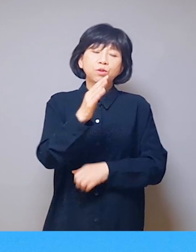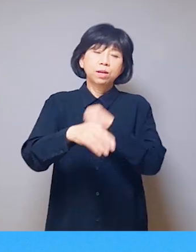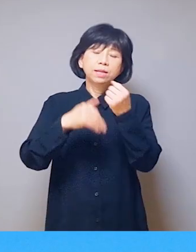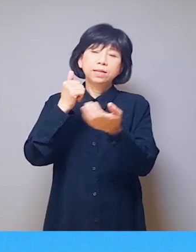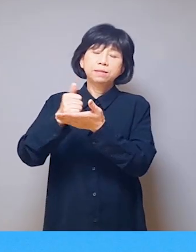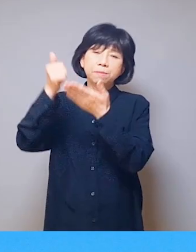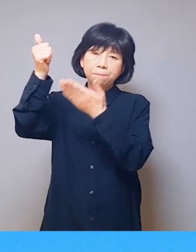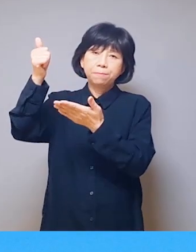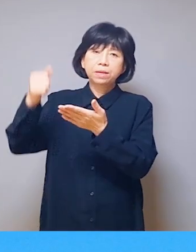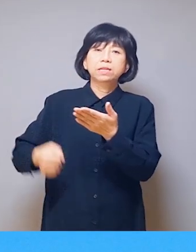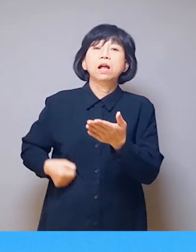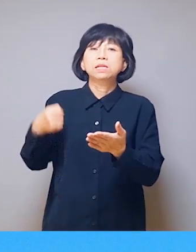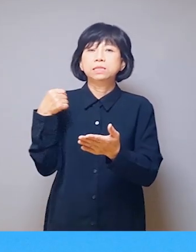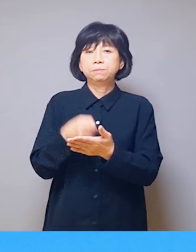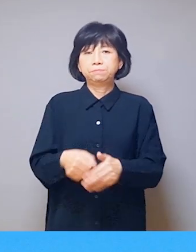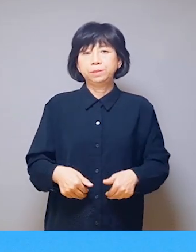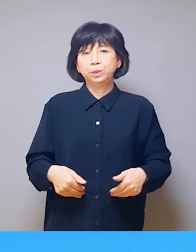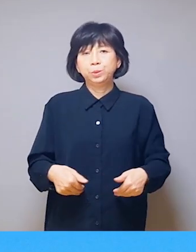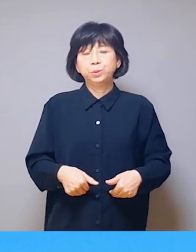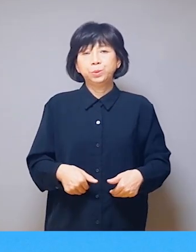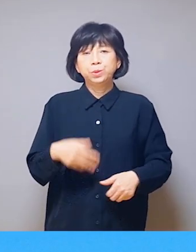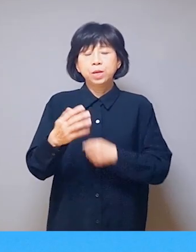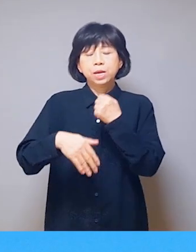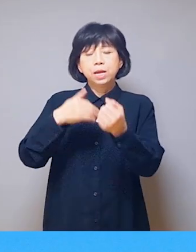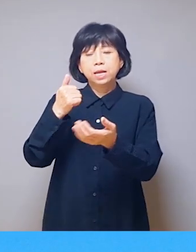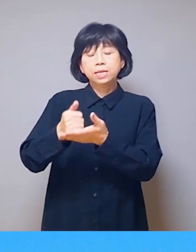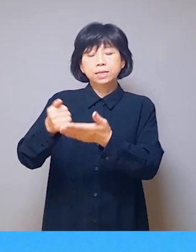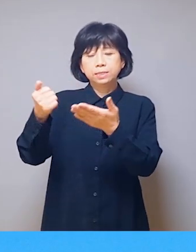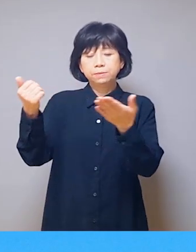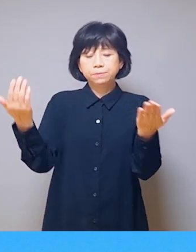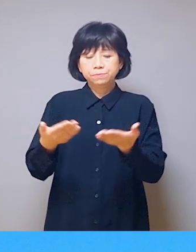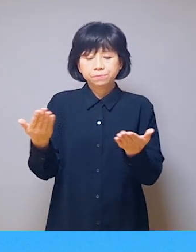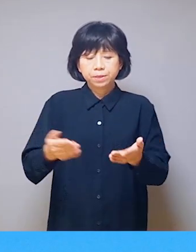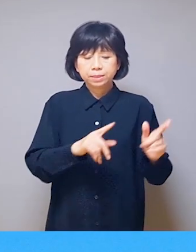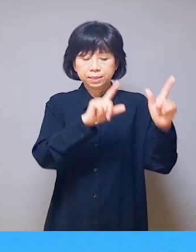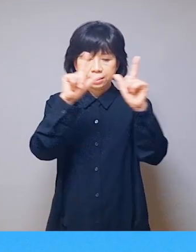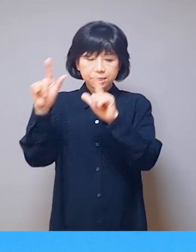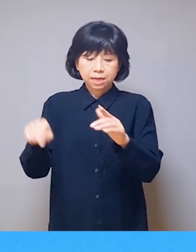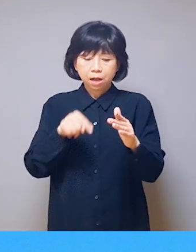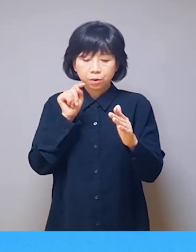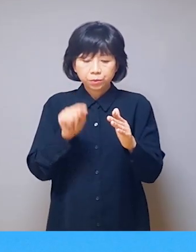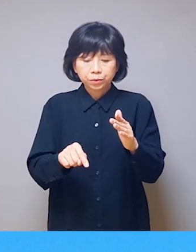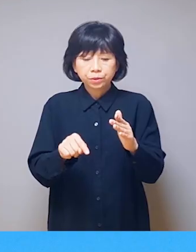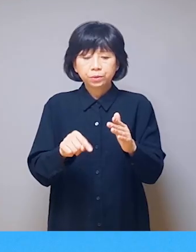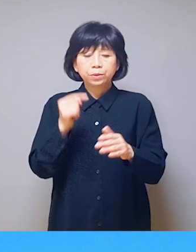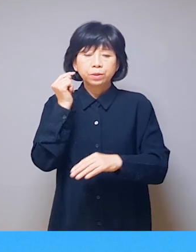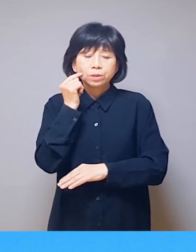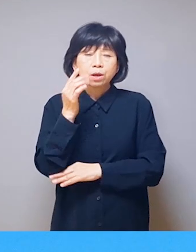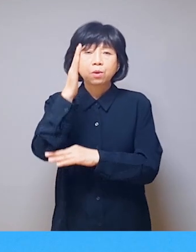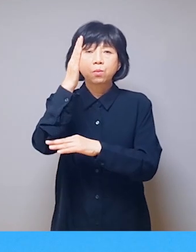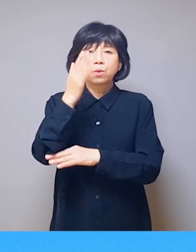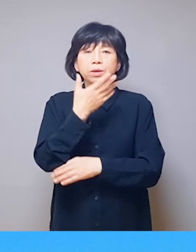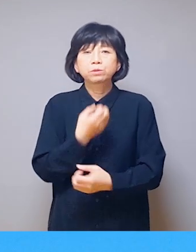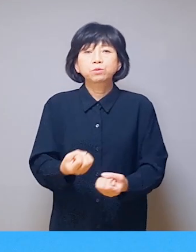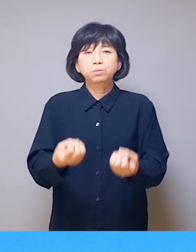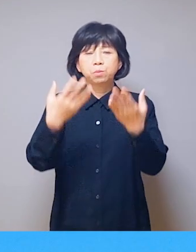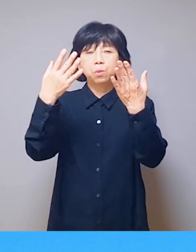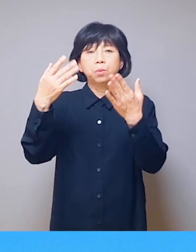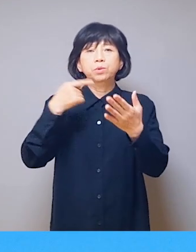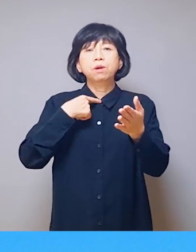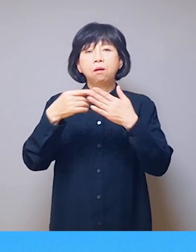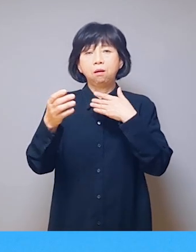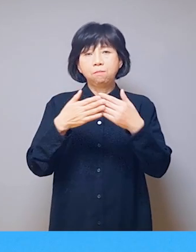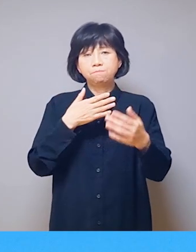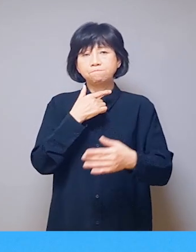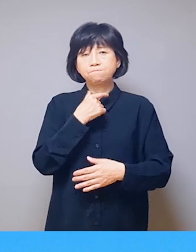하나님께 결단을 하며 나아가야 합니다. 하나님이 주신 길에서 헌신을 통해 하나님의 영광과 축복을 경험하게 되실 수 있기를